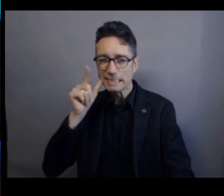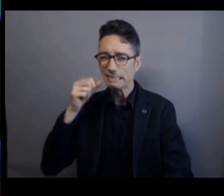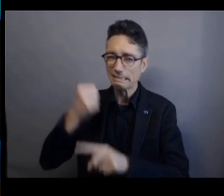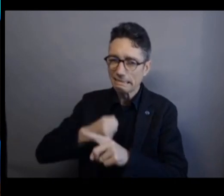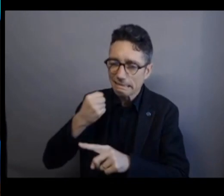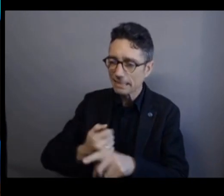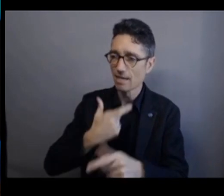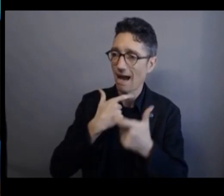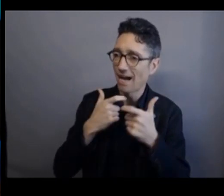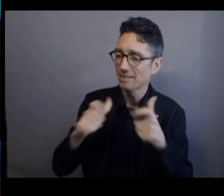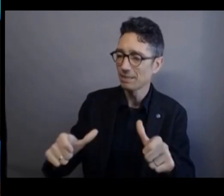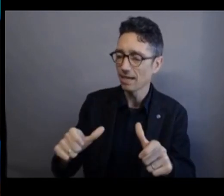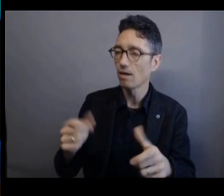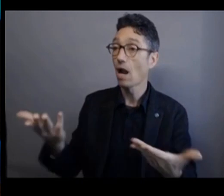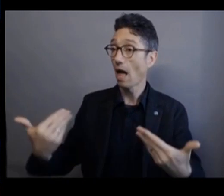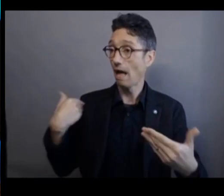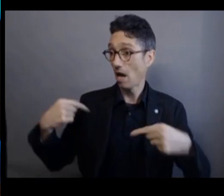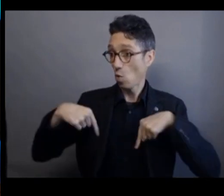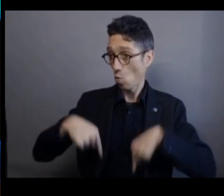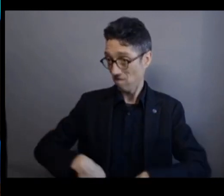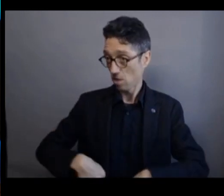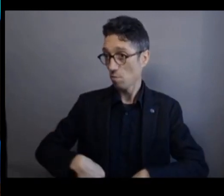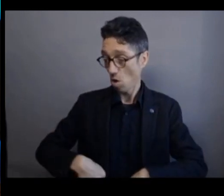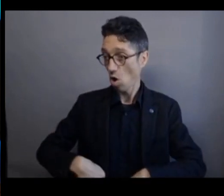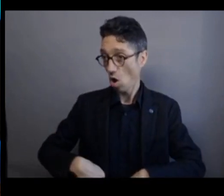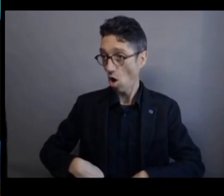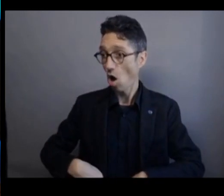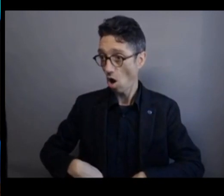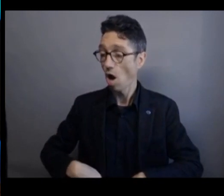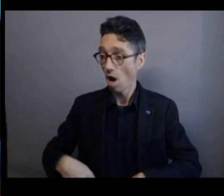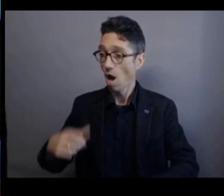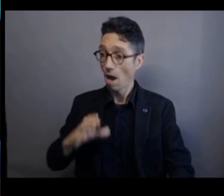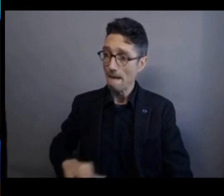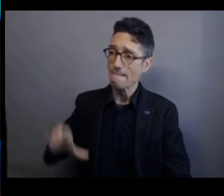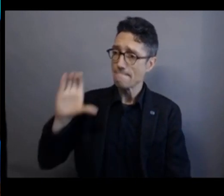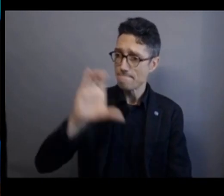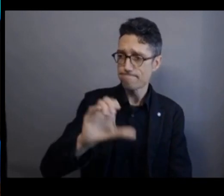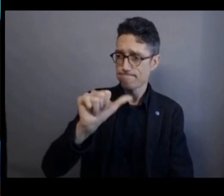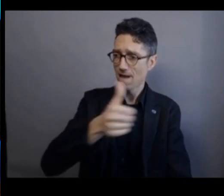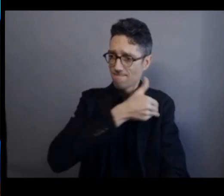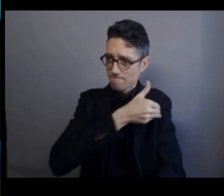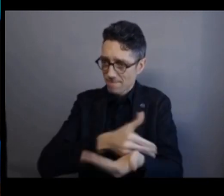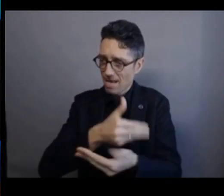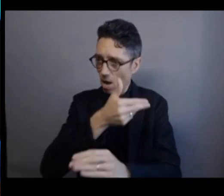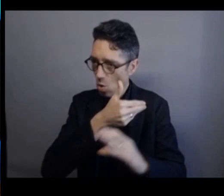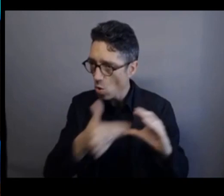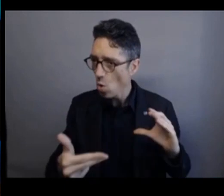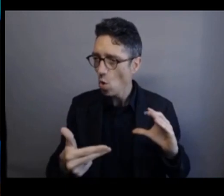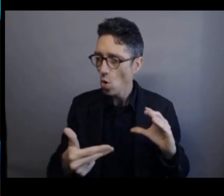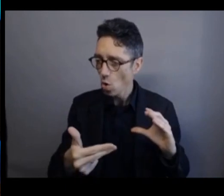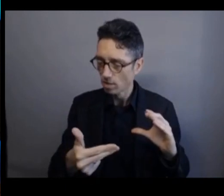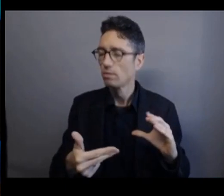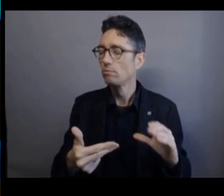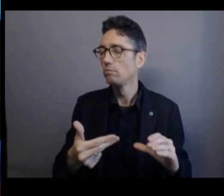de 1 milliard d'euros, dont 300 millions pour les commerces, les cabinets médicaux, et donc il faut absolument s'en